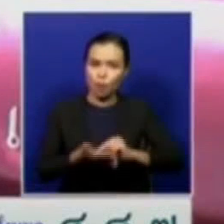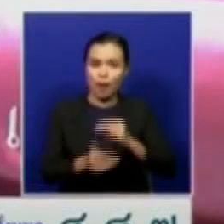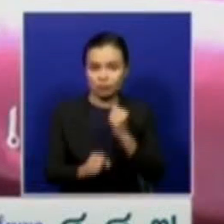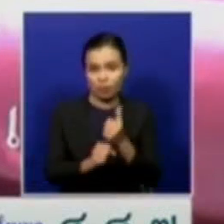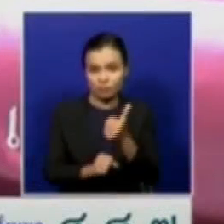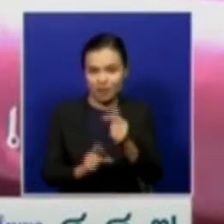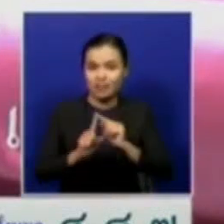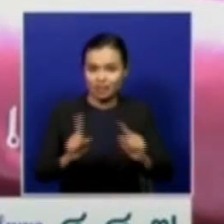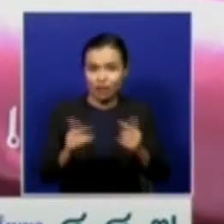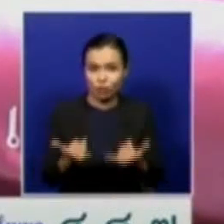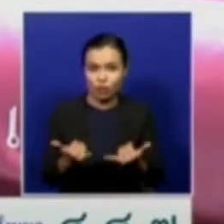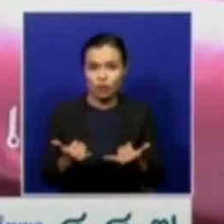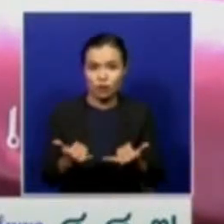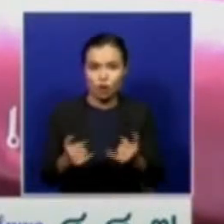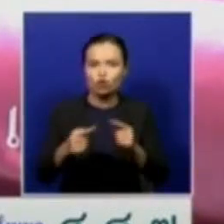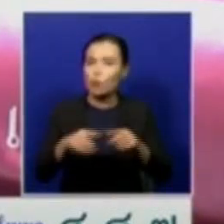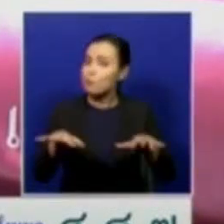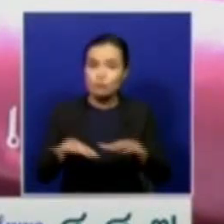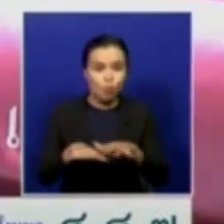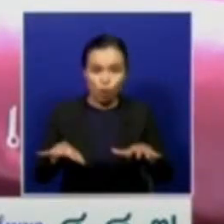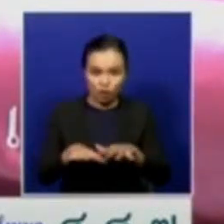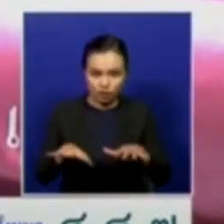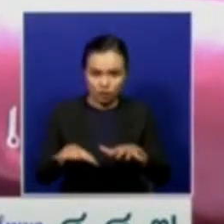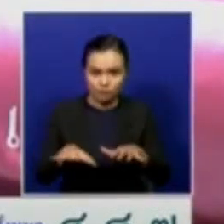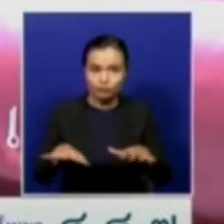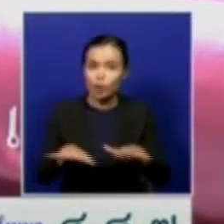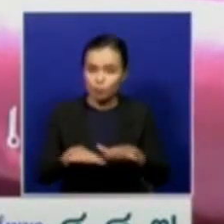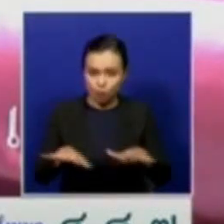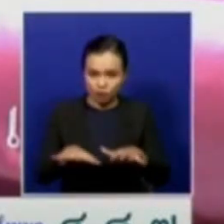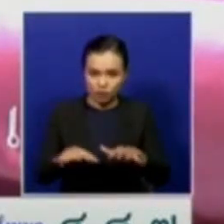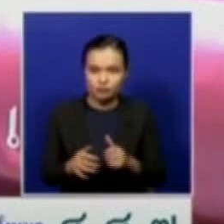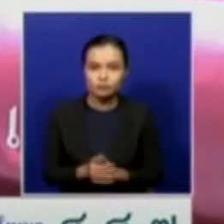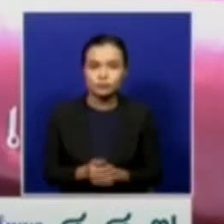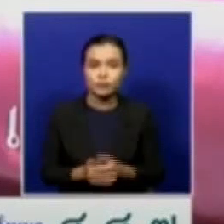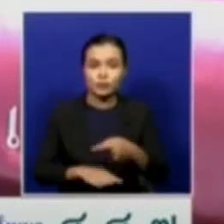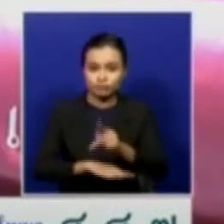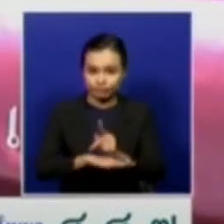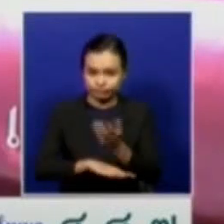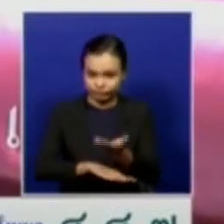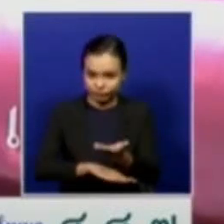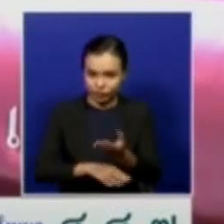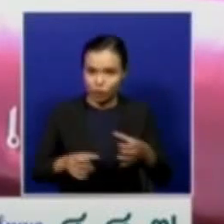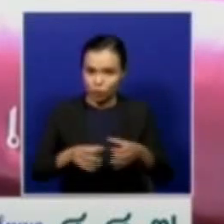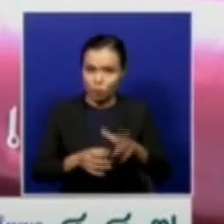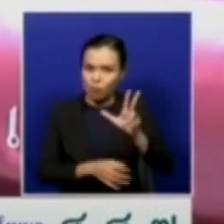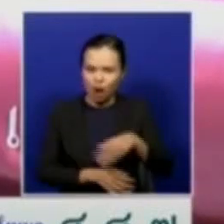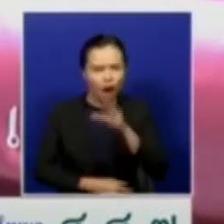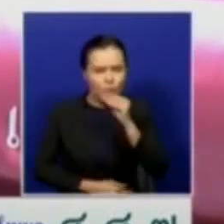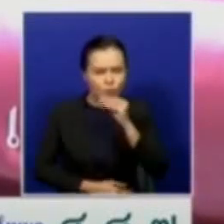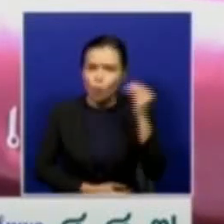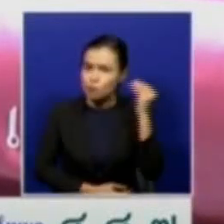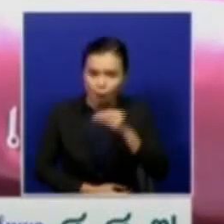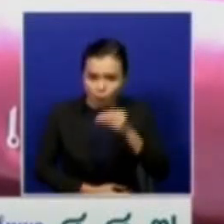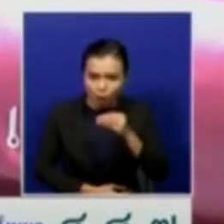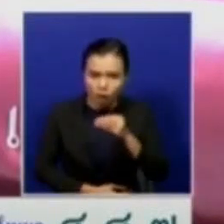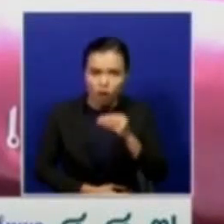เข้าสู่สภาวะปกติท่านประธานที่เคารพครับพรรคเพื่อไทยพูดหลายครั้งพรรคร่วมฝ่ายการเ